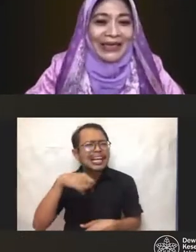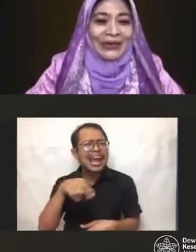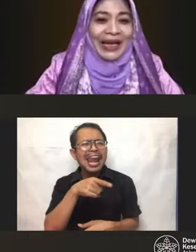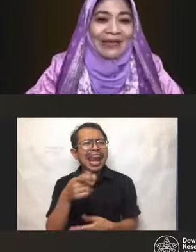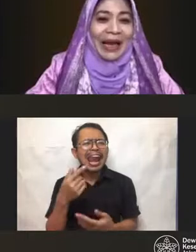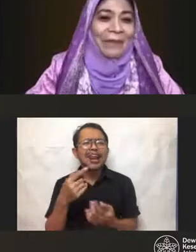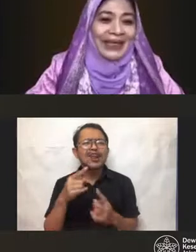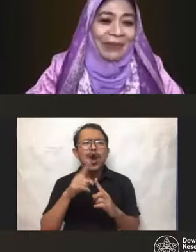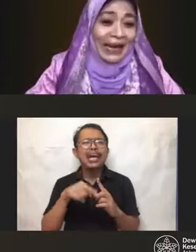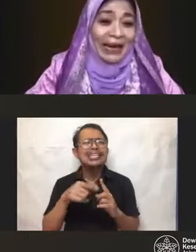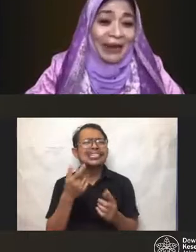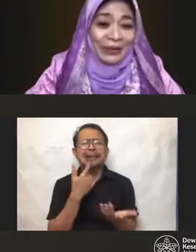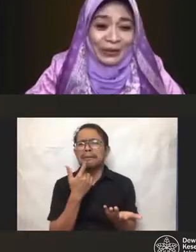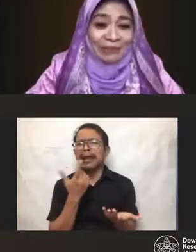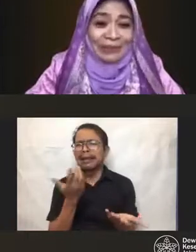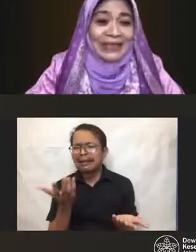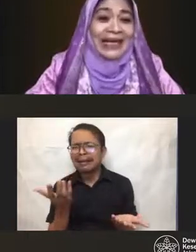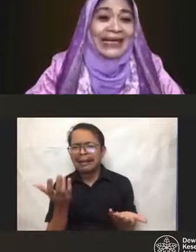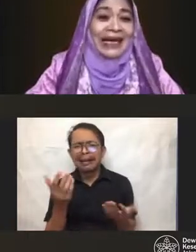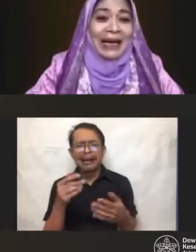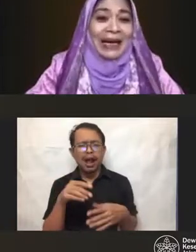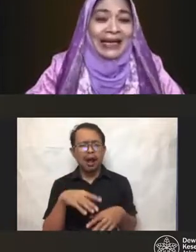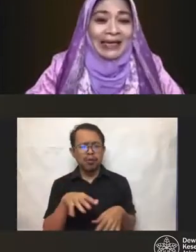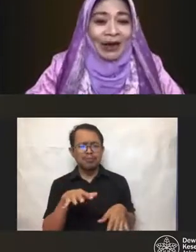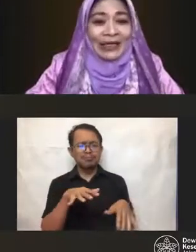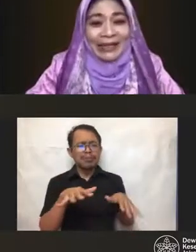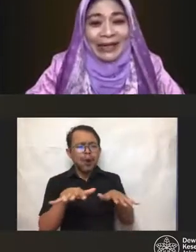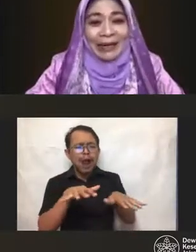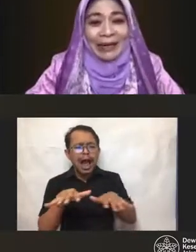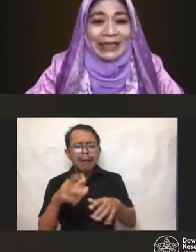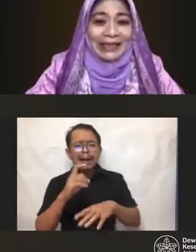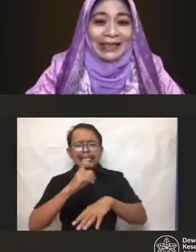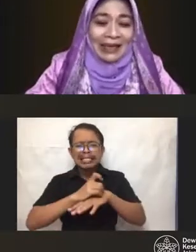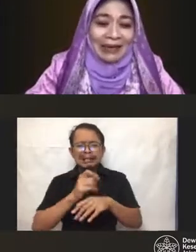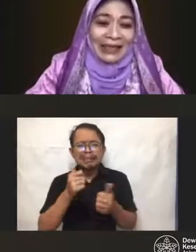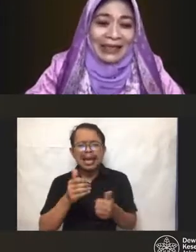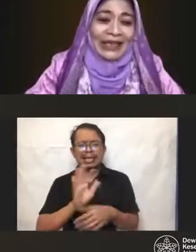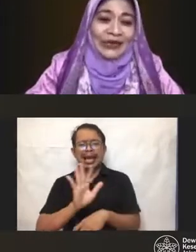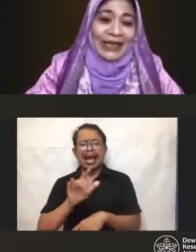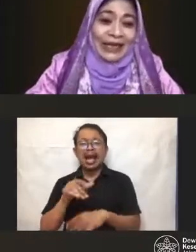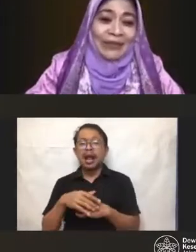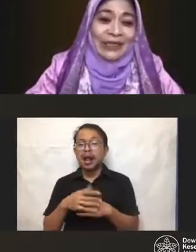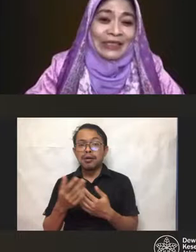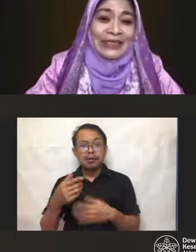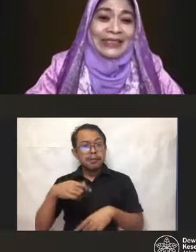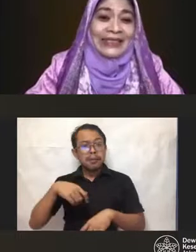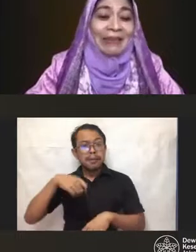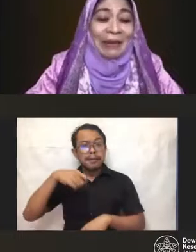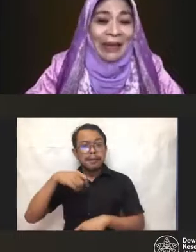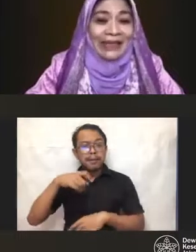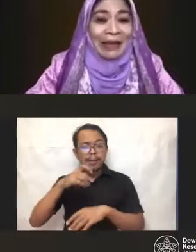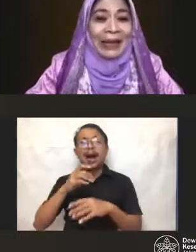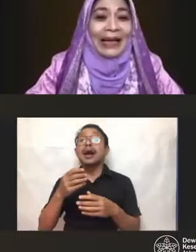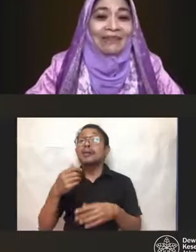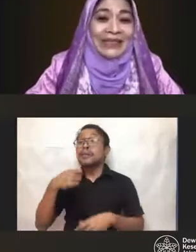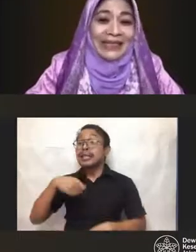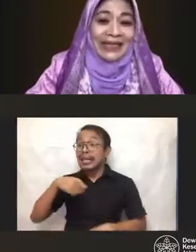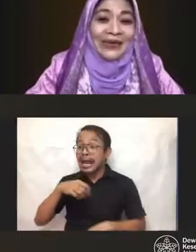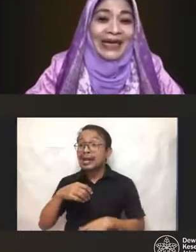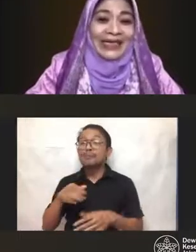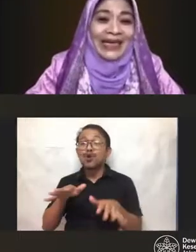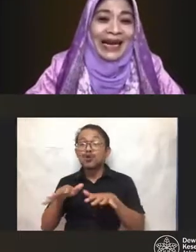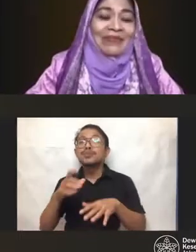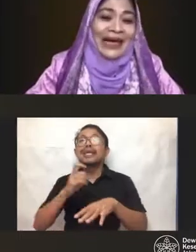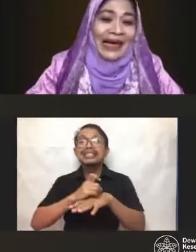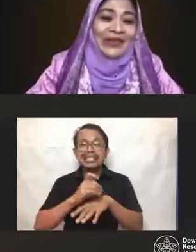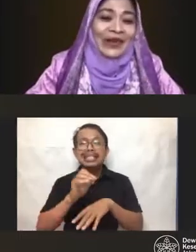ngapain gitu ya? Ngapain mereka enggak ngurusin masjidnya dengan baik? Kalau dikatakanlah masjid, kementerian itu kan tidak mengurus masjid, ya memang, tetapi kan masjid itu